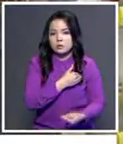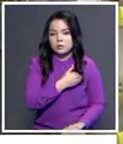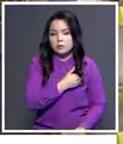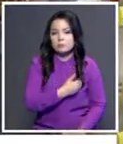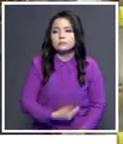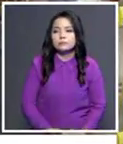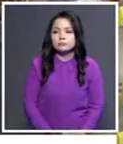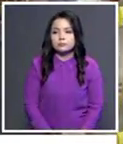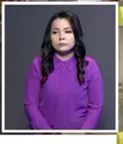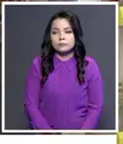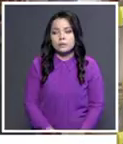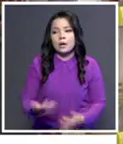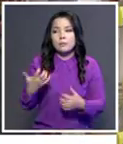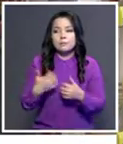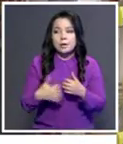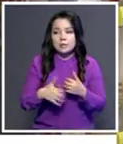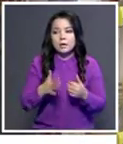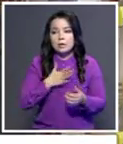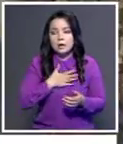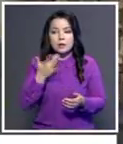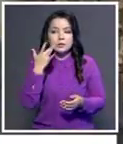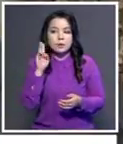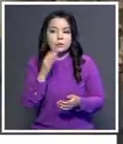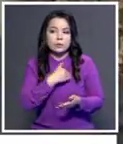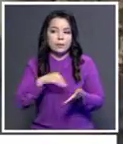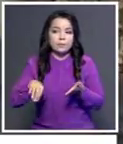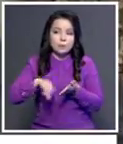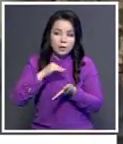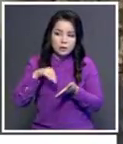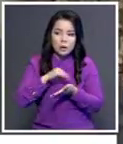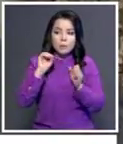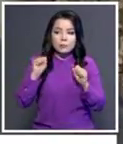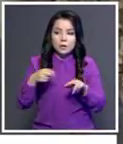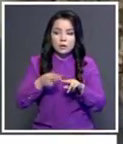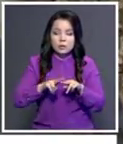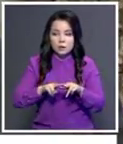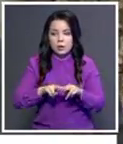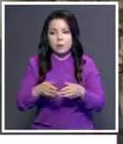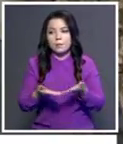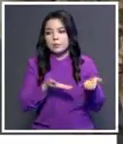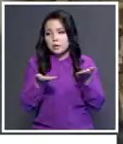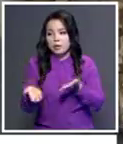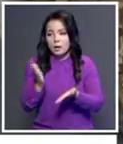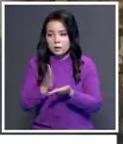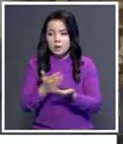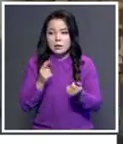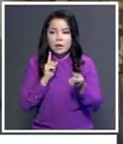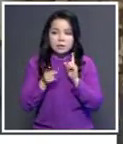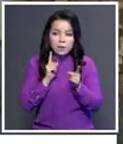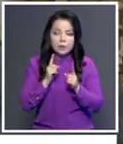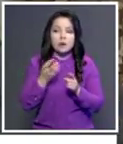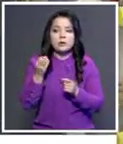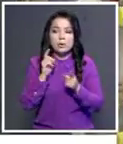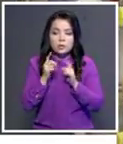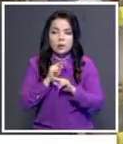мына посредниктер дейді, мына дистрибьюторларды шақырамыз. Екінші мәселе мына сол жақта семинарлар,